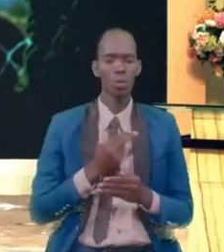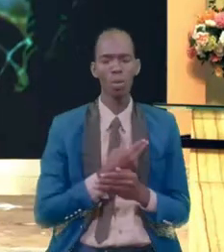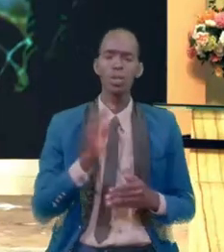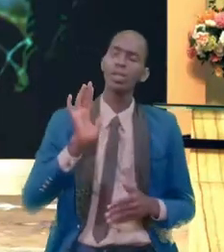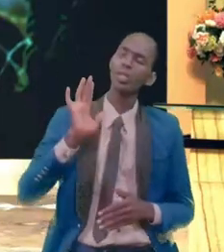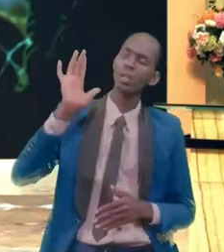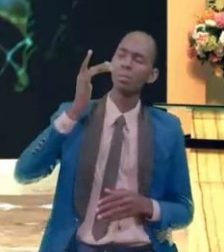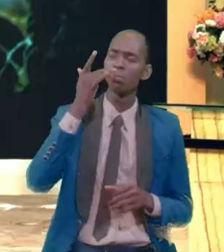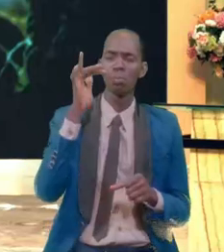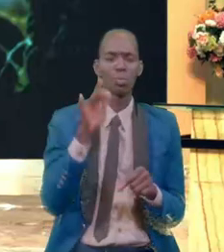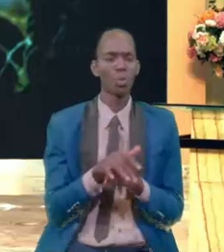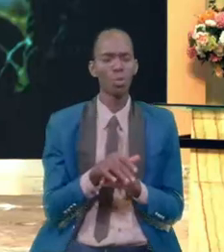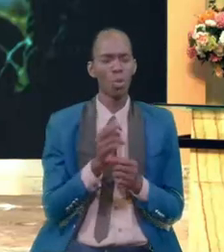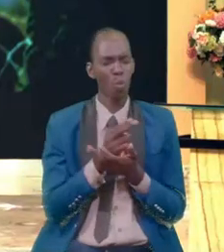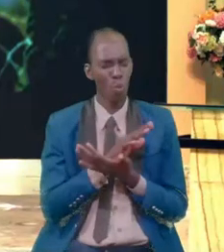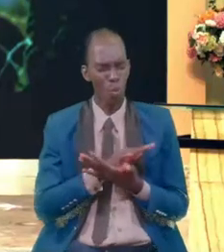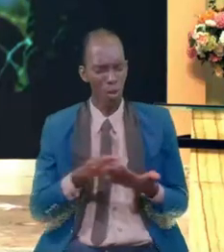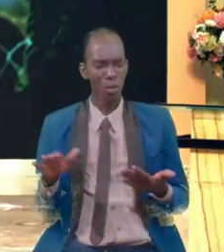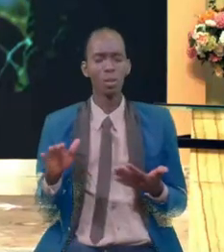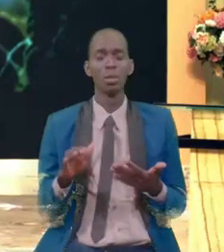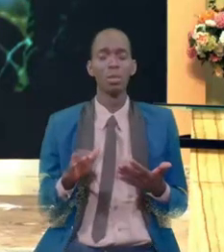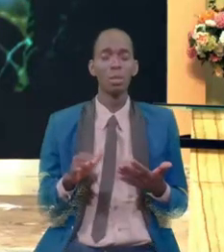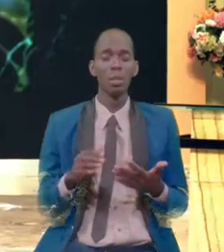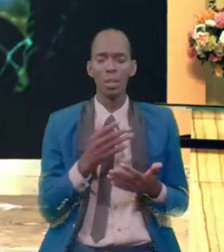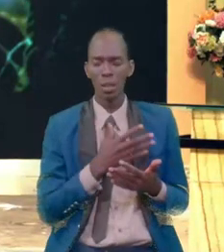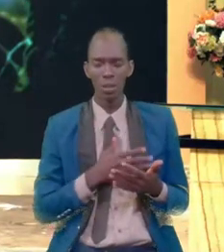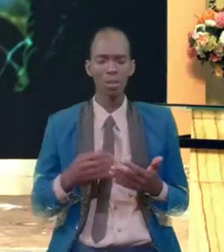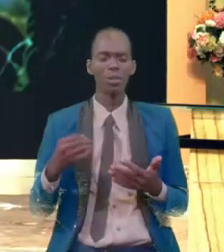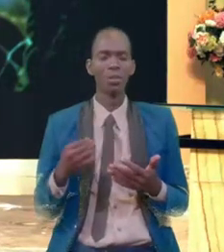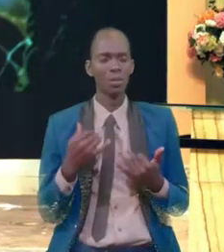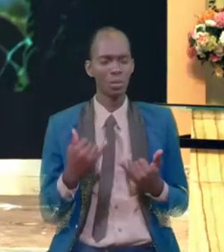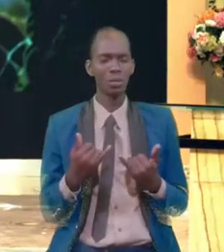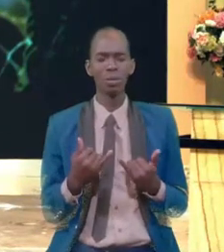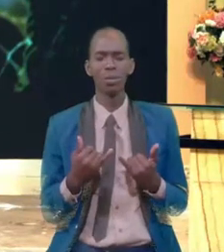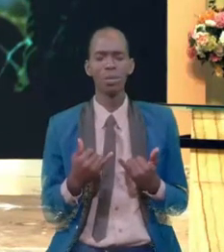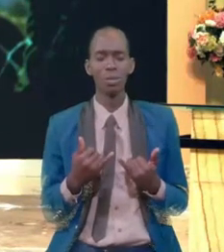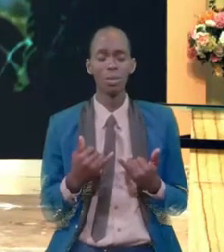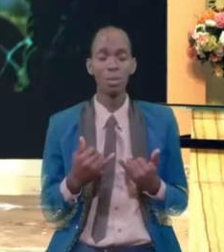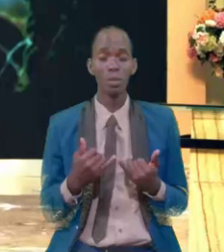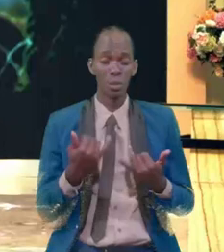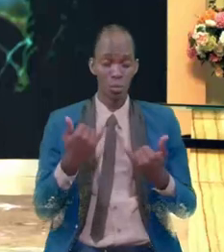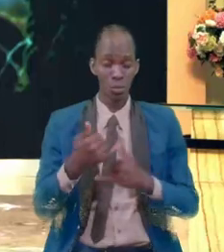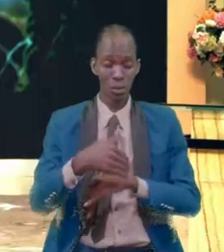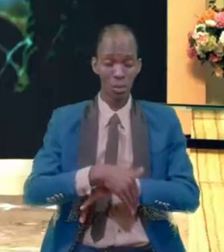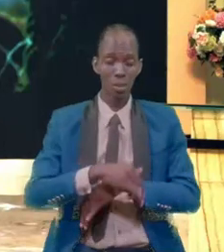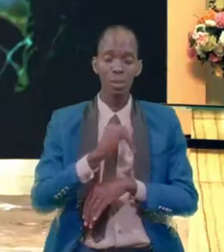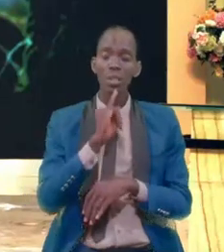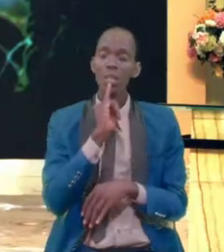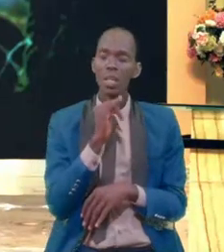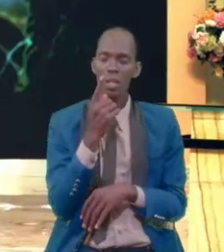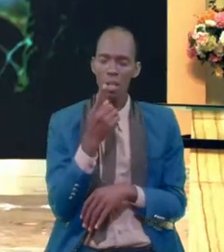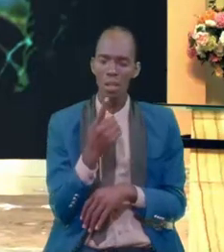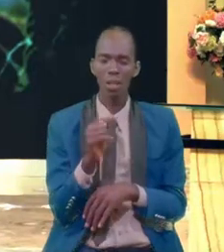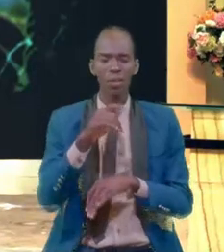La promesse sainte et céleste. Intouchable, incomparable, la puissance incomparable. Ce soir, c'est la soirée pour